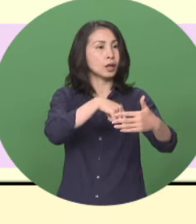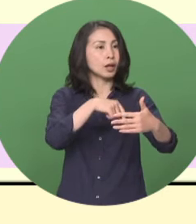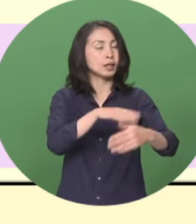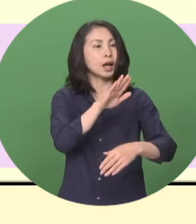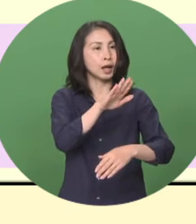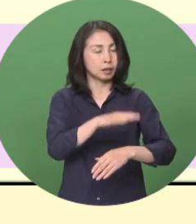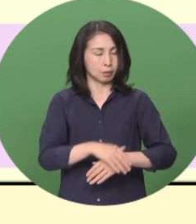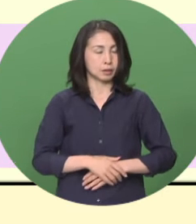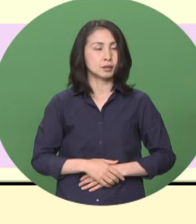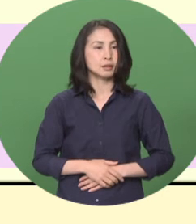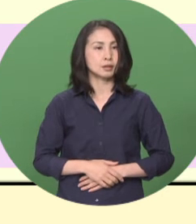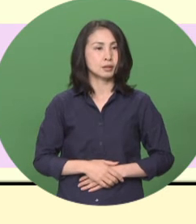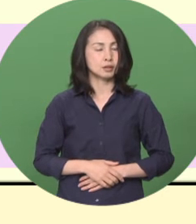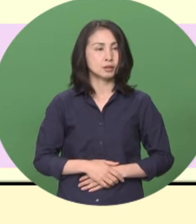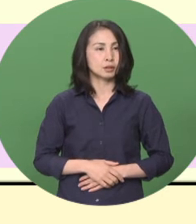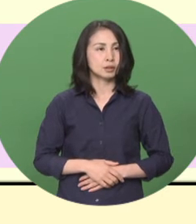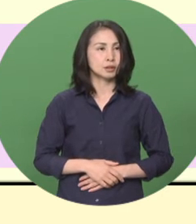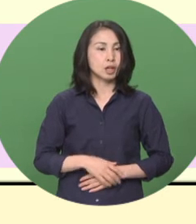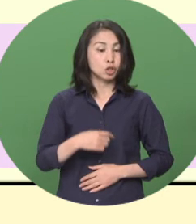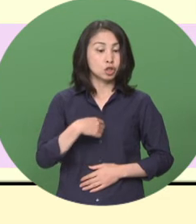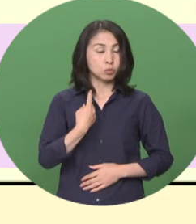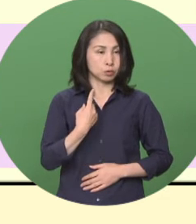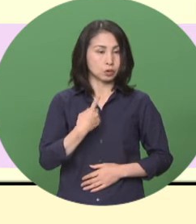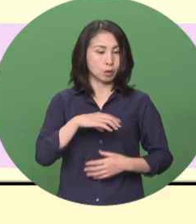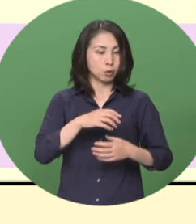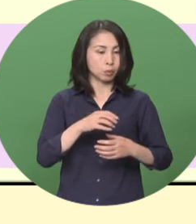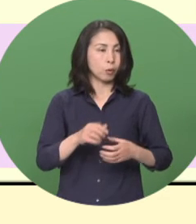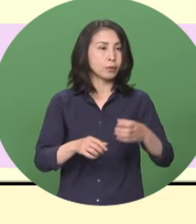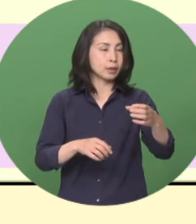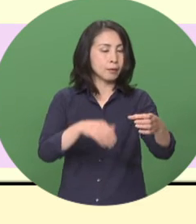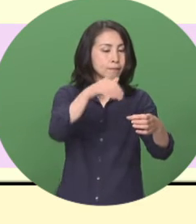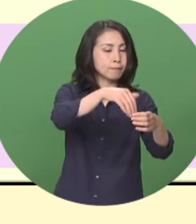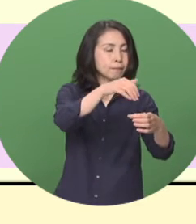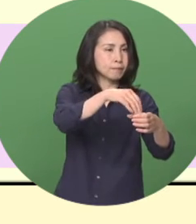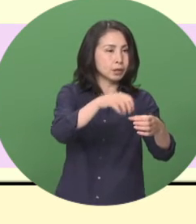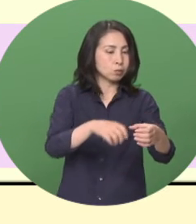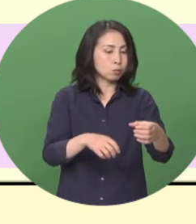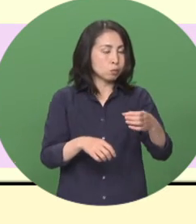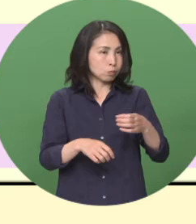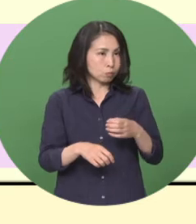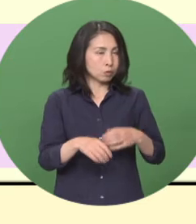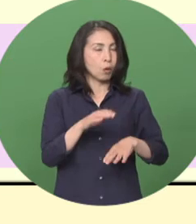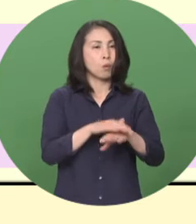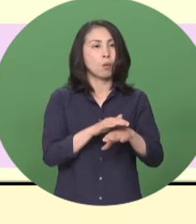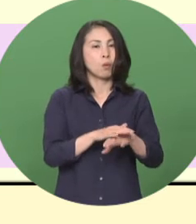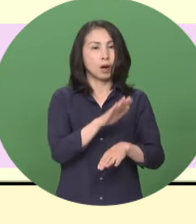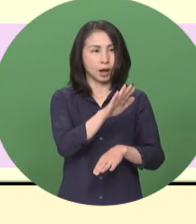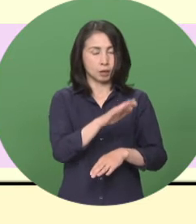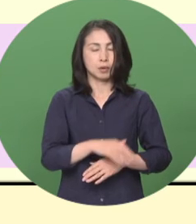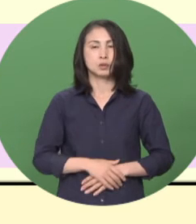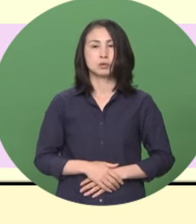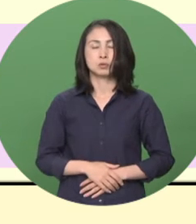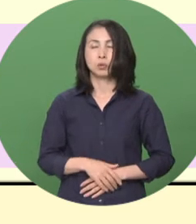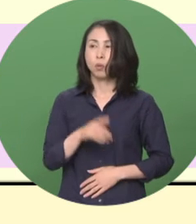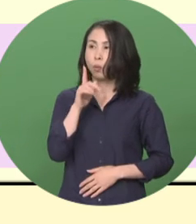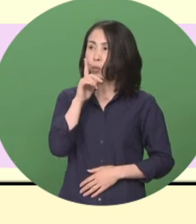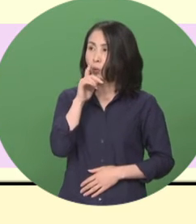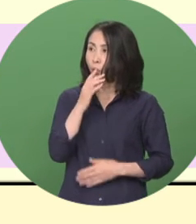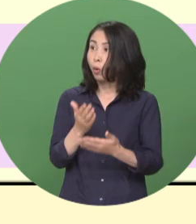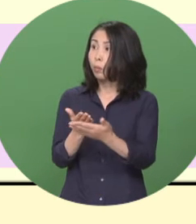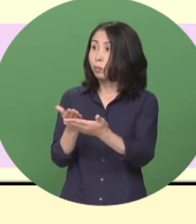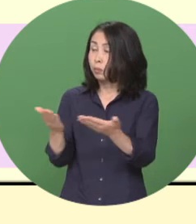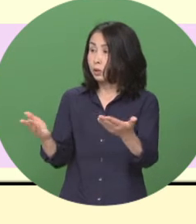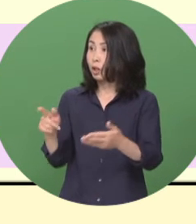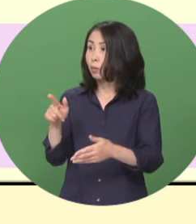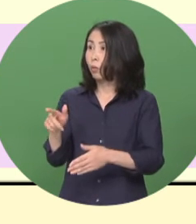まして、そちらで自分で水を入れていただくという形になります。 ね、なるほど。お店に行っても入れてい